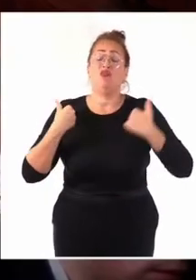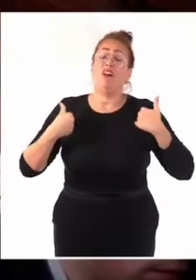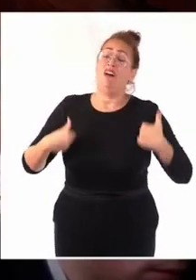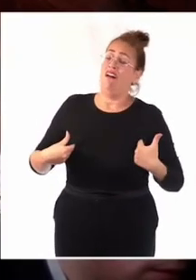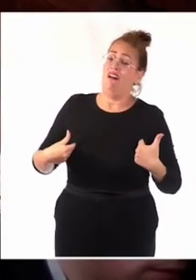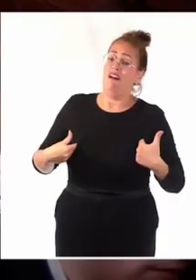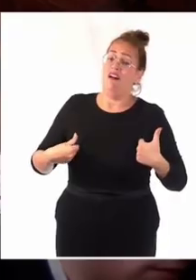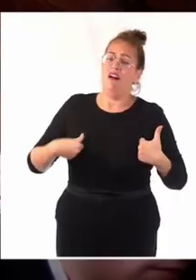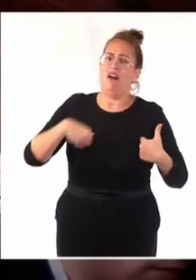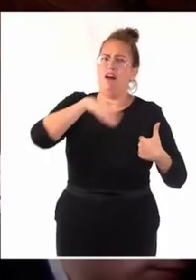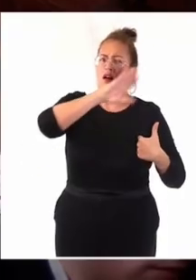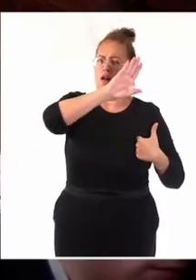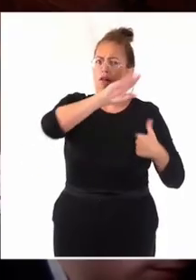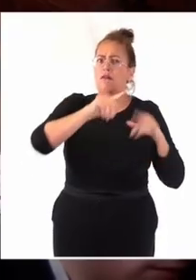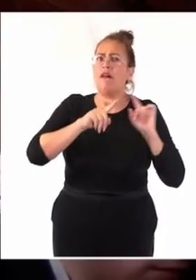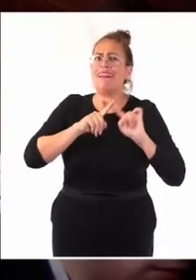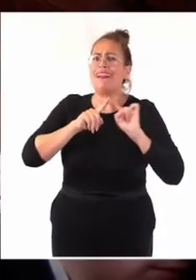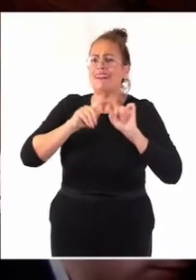plus près, que voit-on?